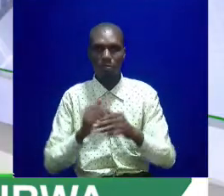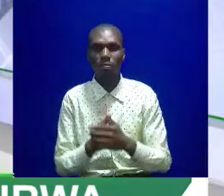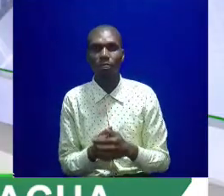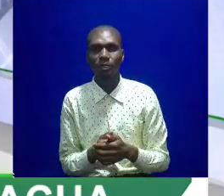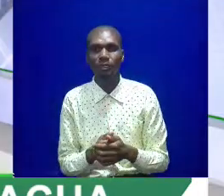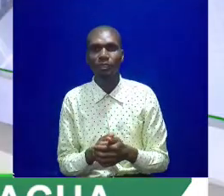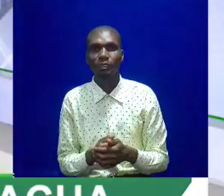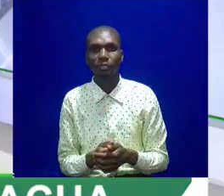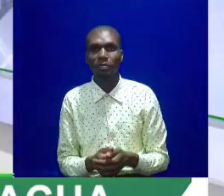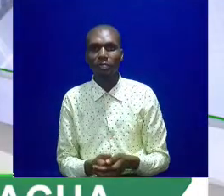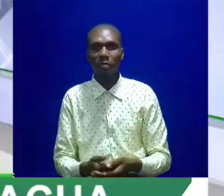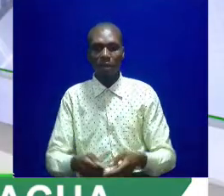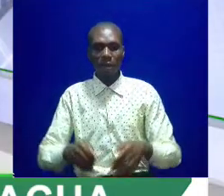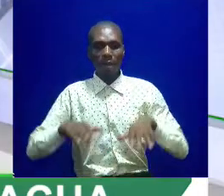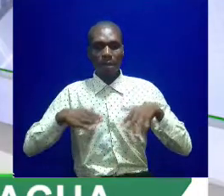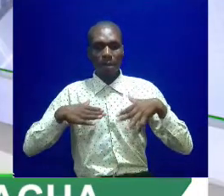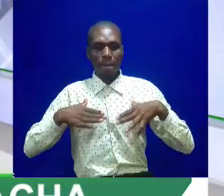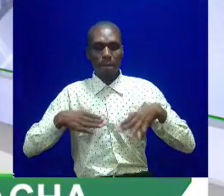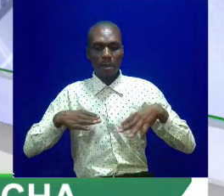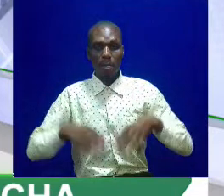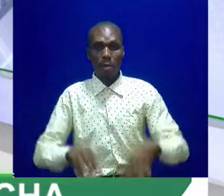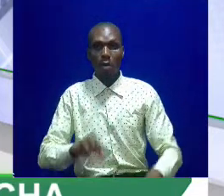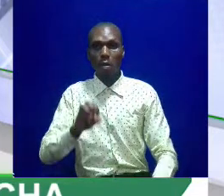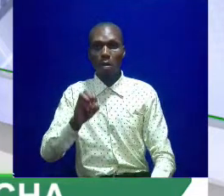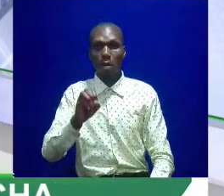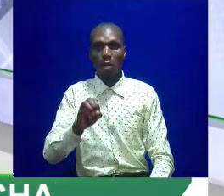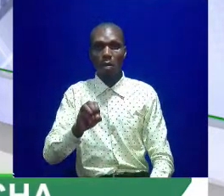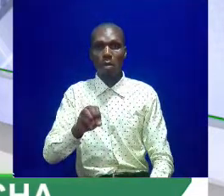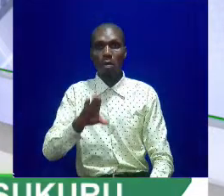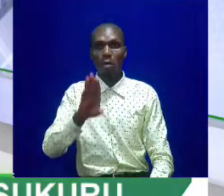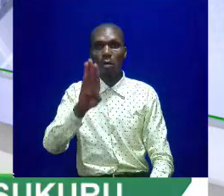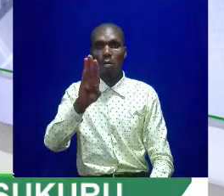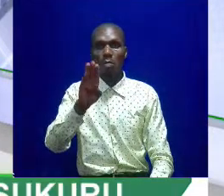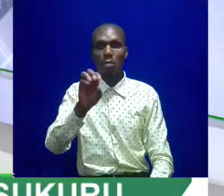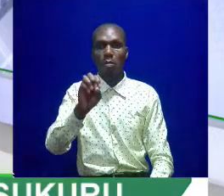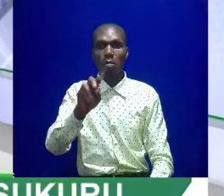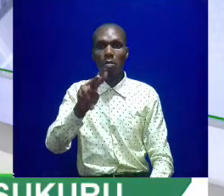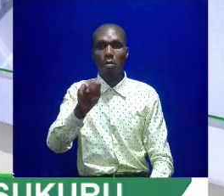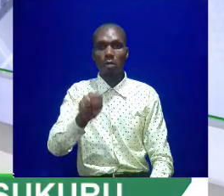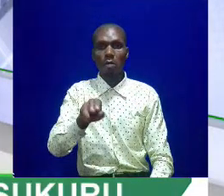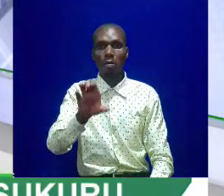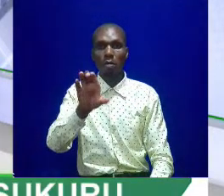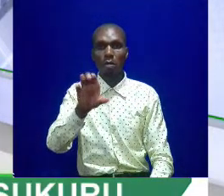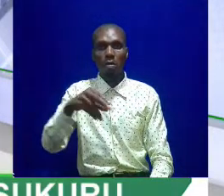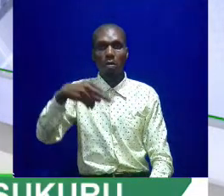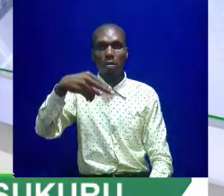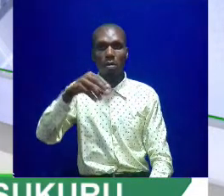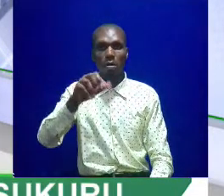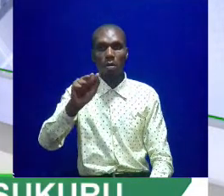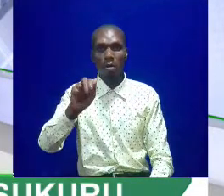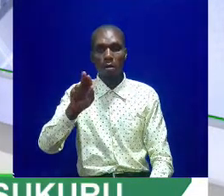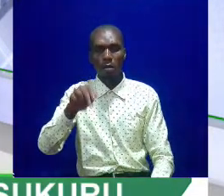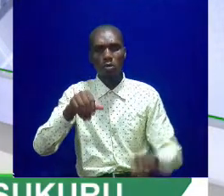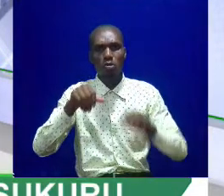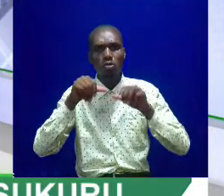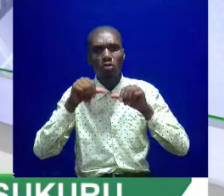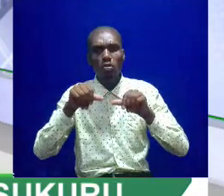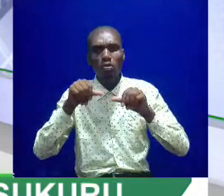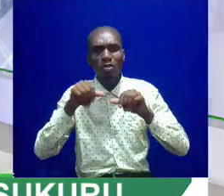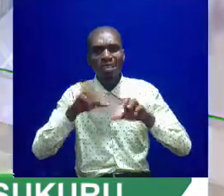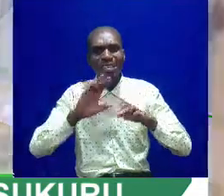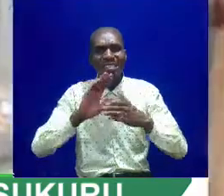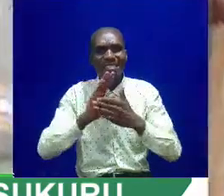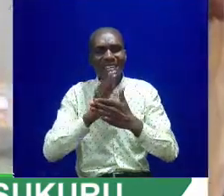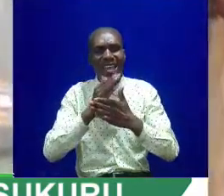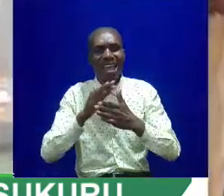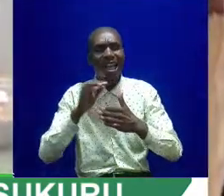Aba menyi bensemo ya umwari utoka sebunge ya Bonchari ni go bagenderete kurwe birengerere byabo ko bwatkana no buremo ko rwa